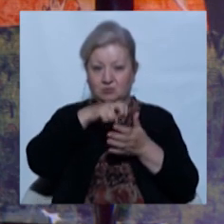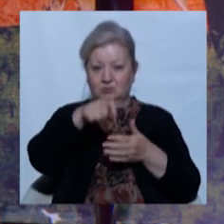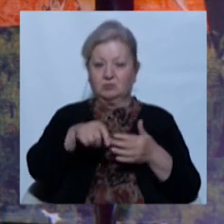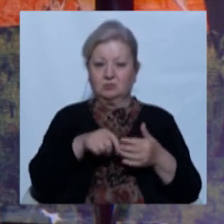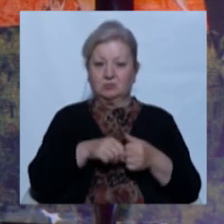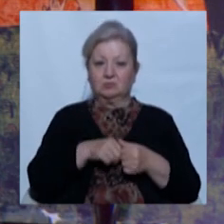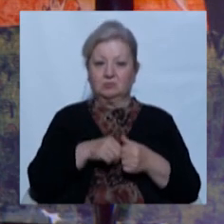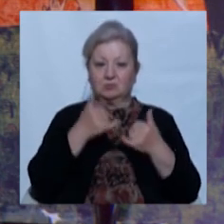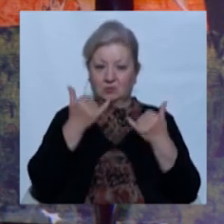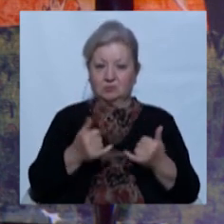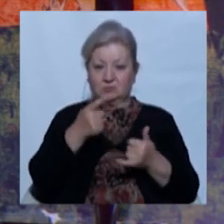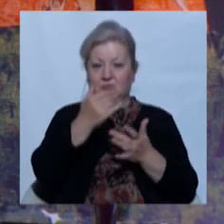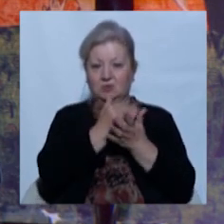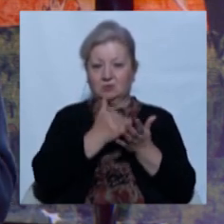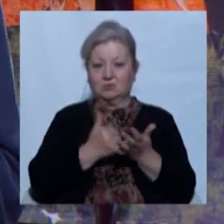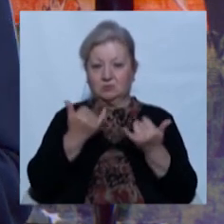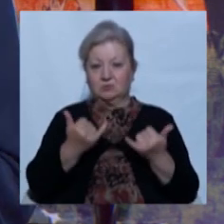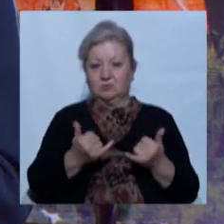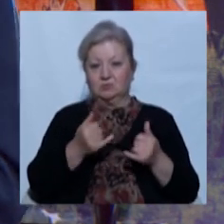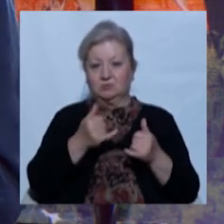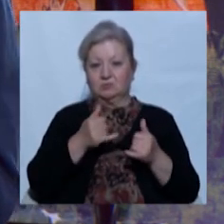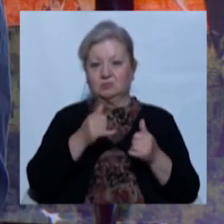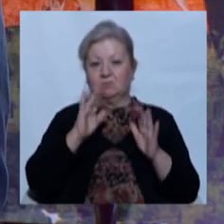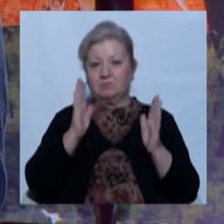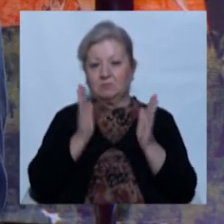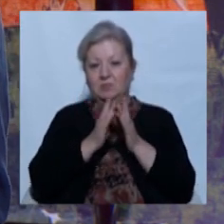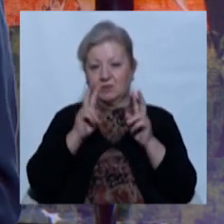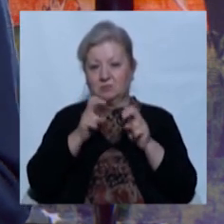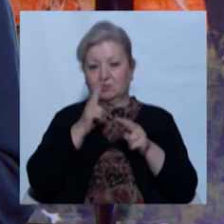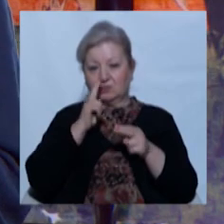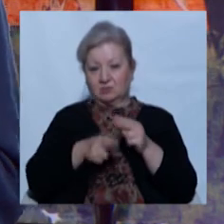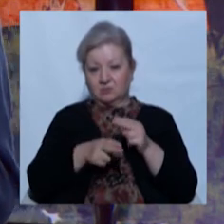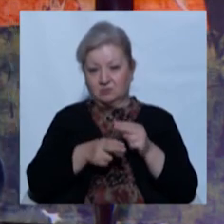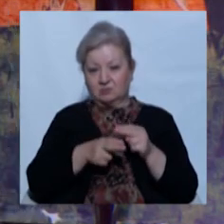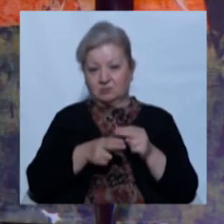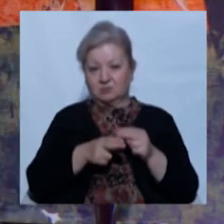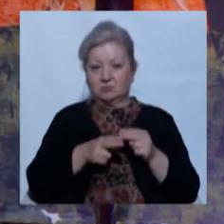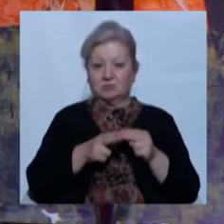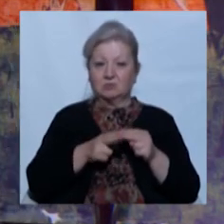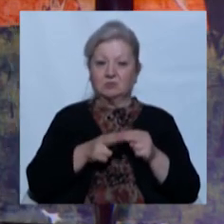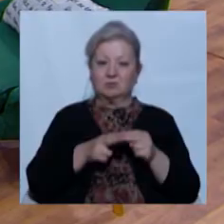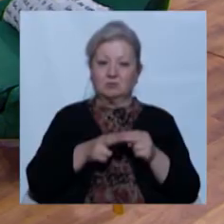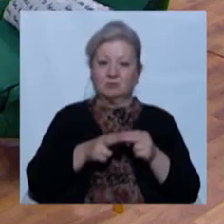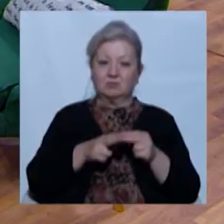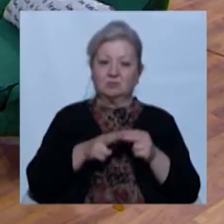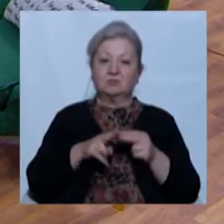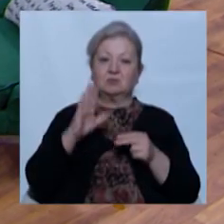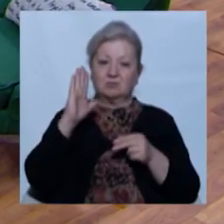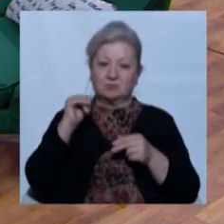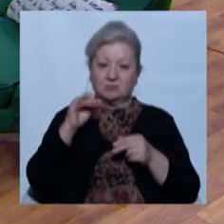დღევანდელ ჩვენ გაკვეთილს, ჩვენ დღევანდელ პატარა თემას დავასრულებ და ნელ-ნელა